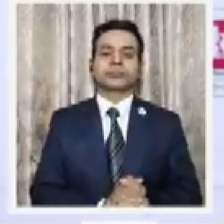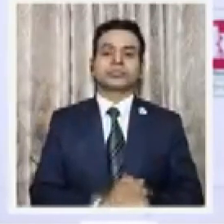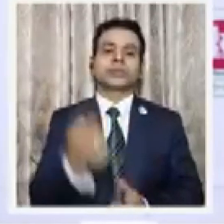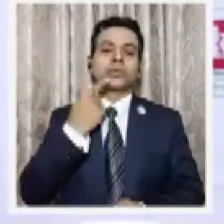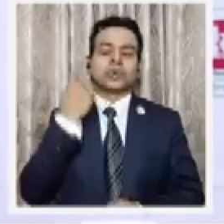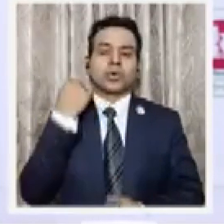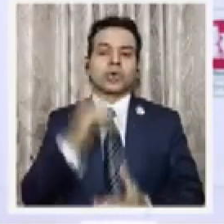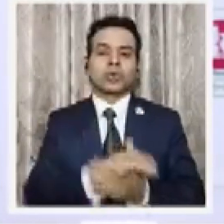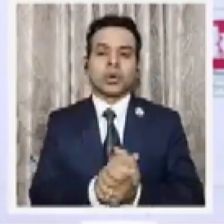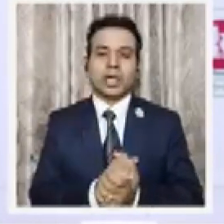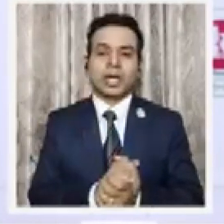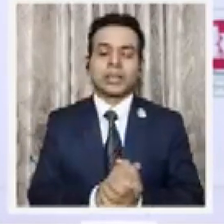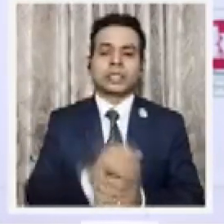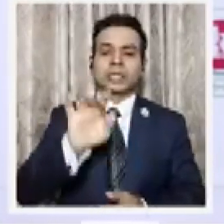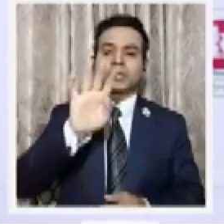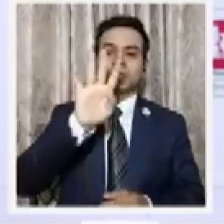হয়েছে।